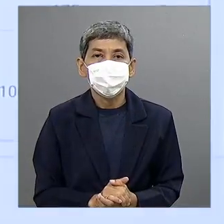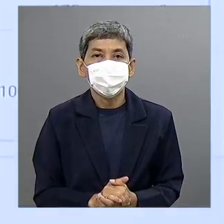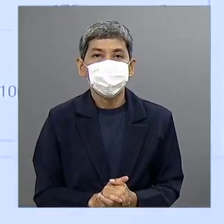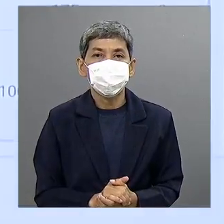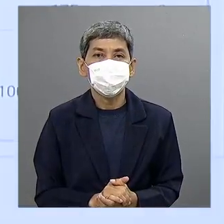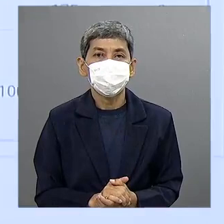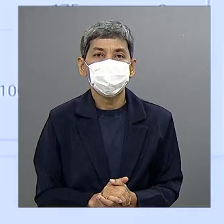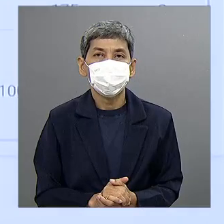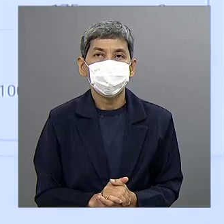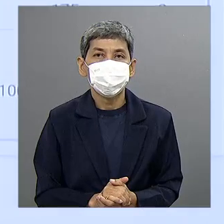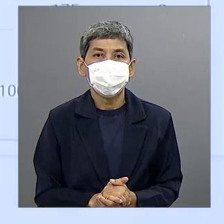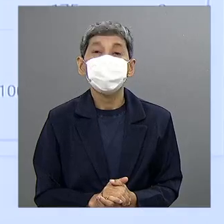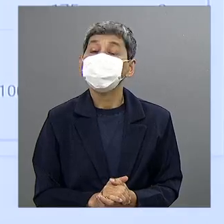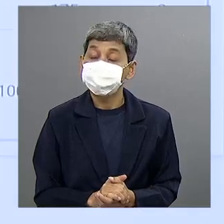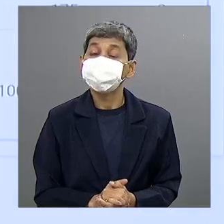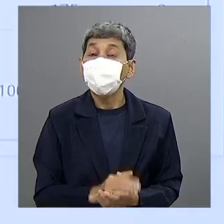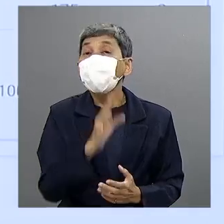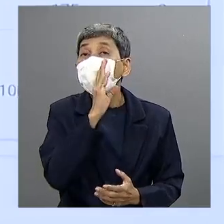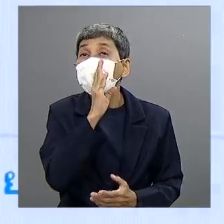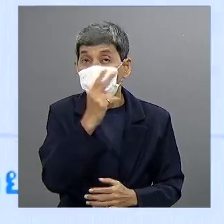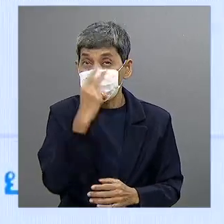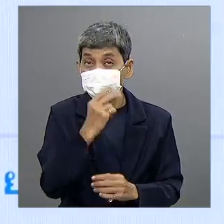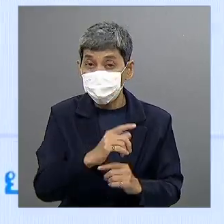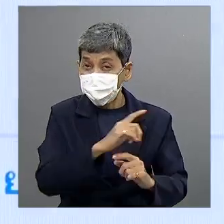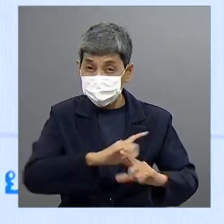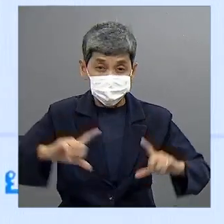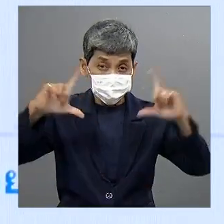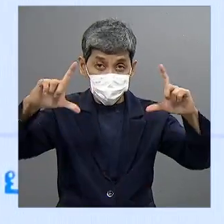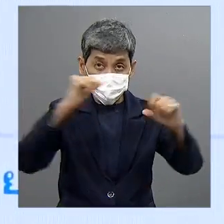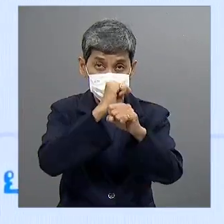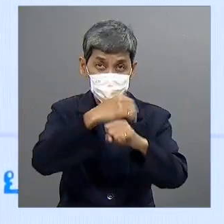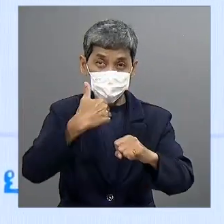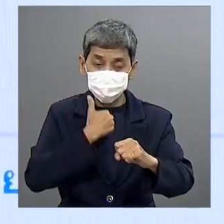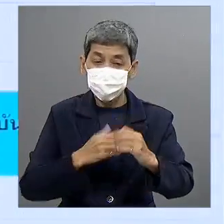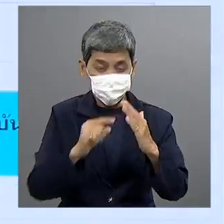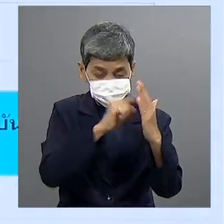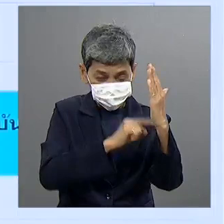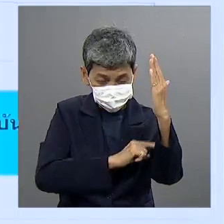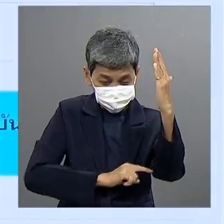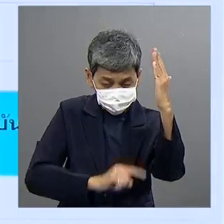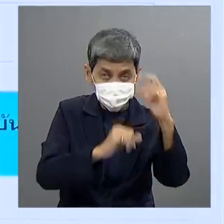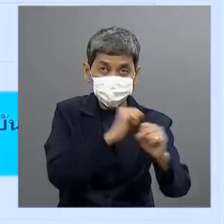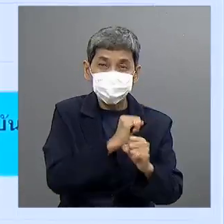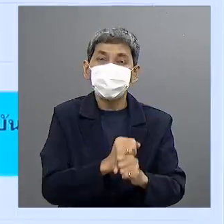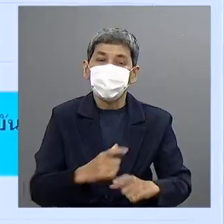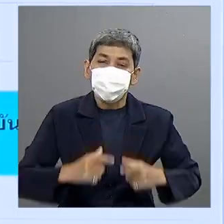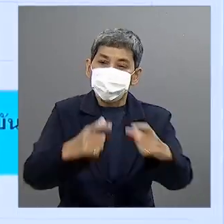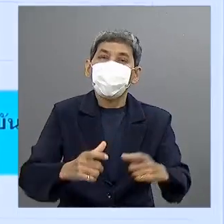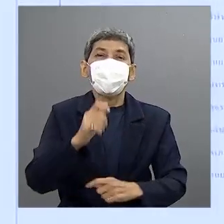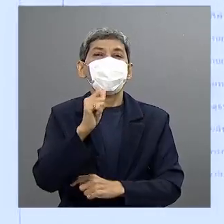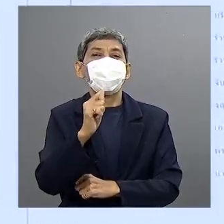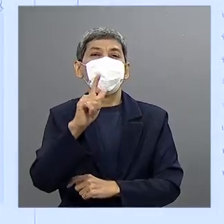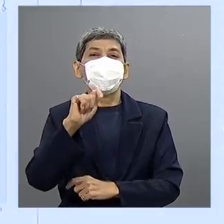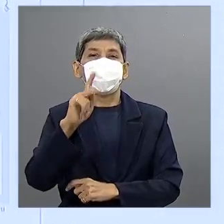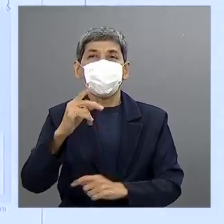แต่คุณผู้ชมคะถ้ามาดูภาพฉายใหญ่ขึ้นนะคะเป็นภาพรวมของทั่วประเทศค่ะการกระจายชุดตรวจ ATK ณเวลา8นาฬิกา